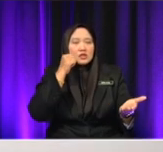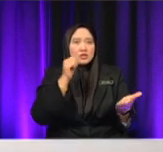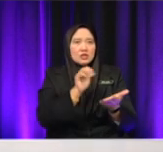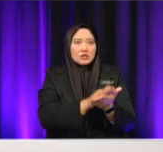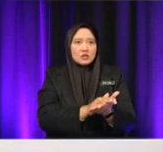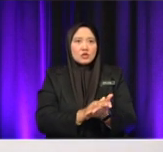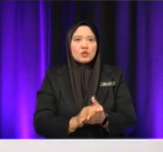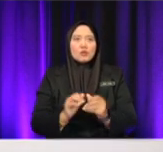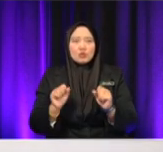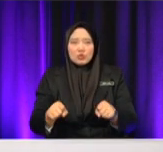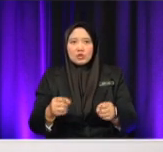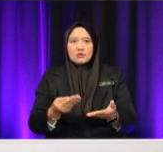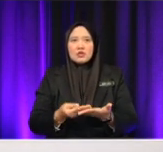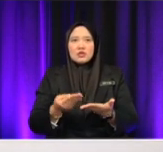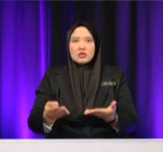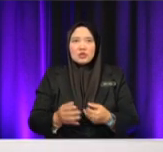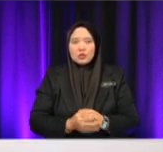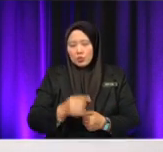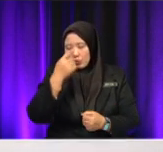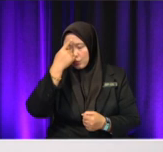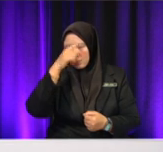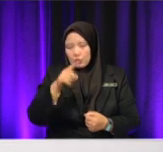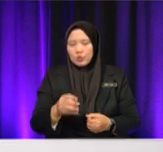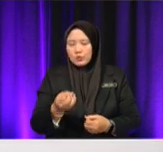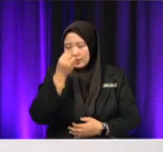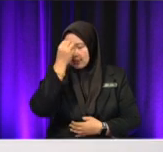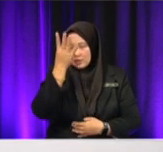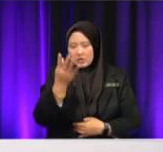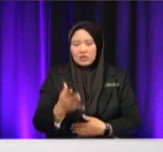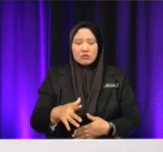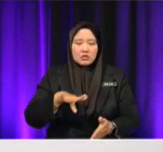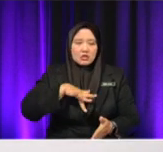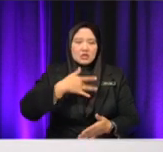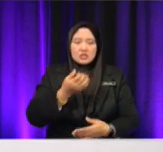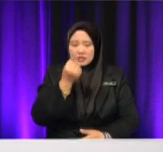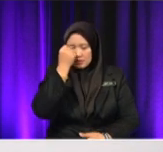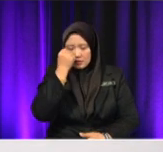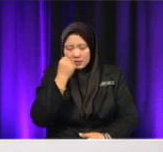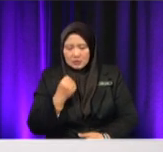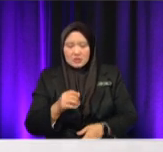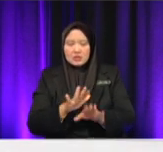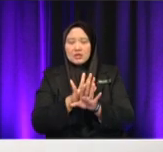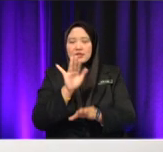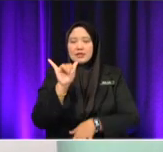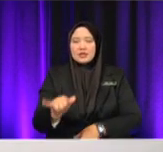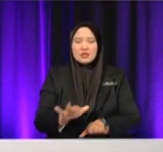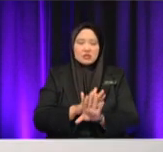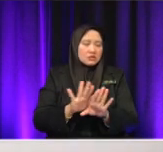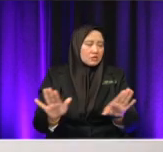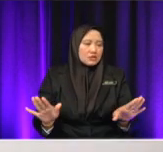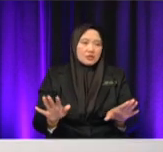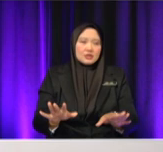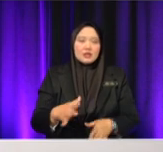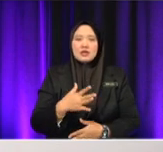itu dapat memberikan Luahan Hati ataupun kesedihan yang tidak dapat ditangani jadi suami boleh memberikan